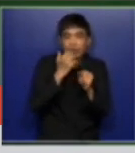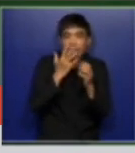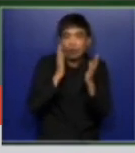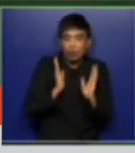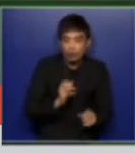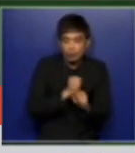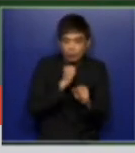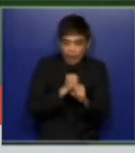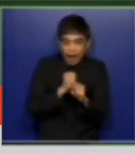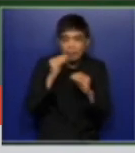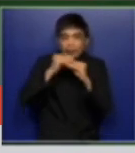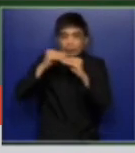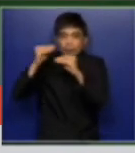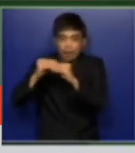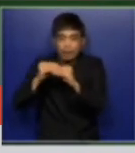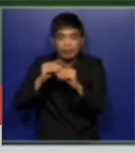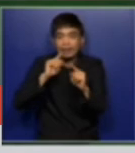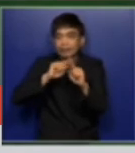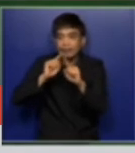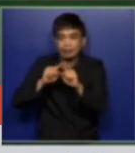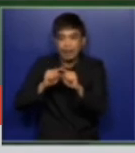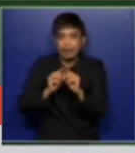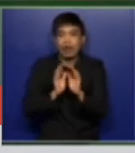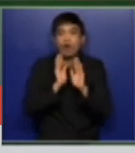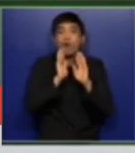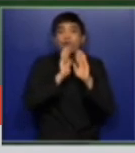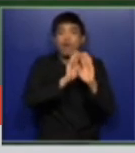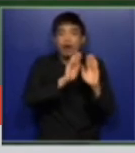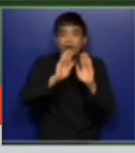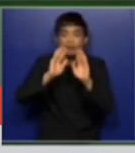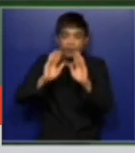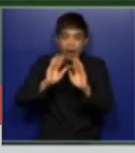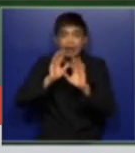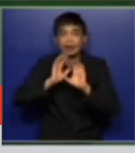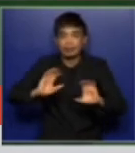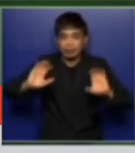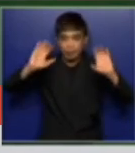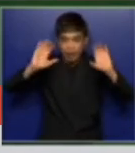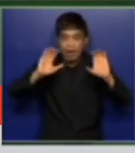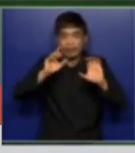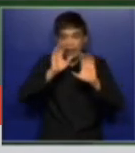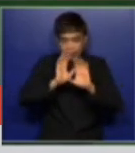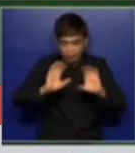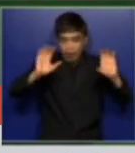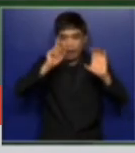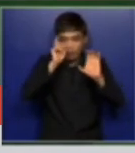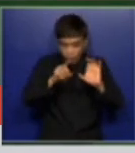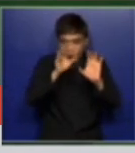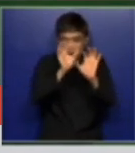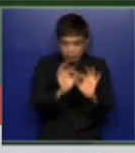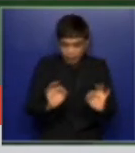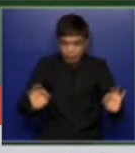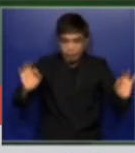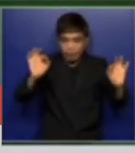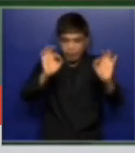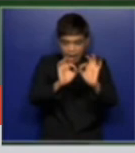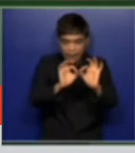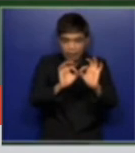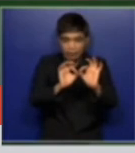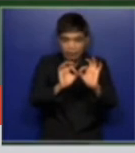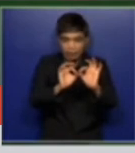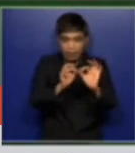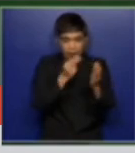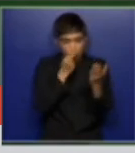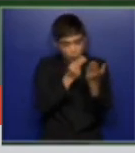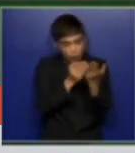ผมถึงขอกราบเรียนท่านประธานไปยังรัฐบาลว่ารัฐบาลต้องให้ความสำคัญผมดูในรายละเอียดของงบประมาณรายจ่ายประจำปี